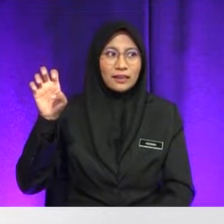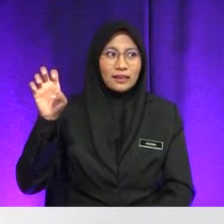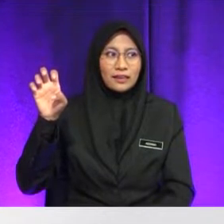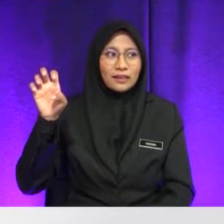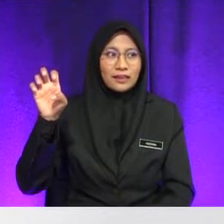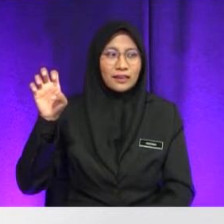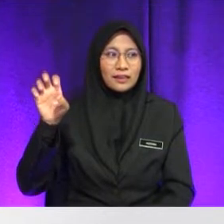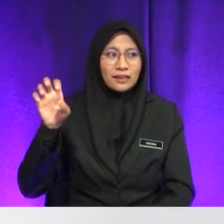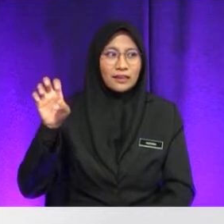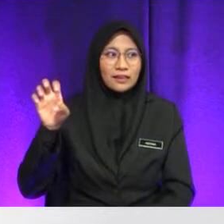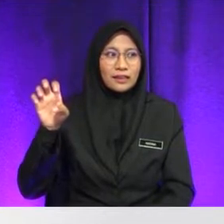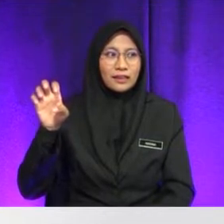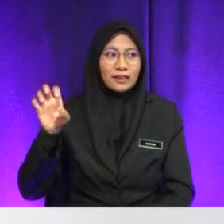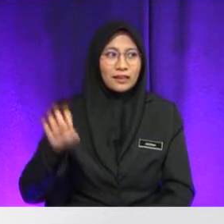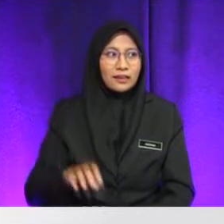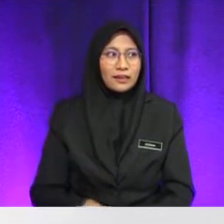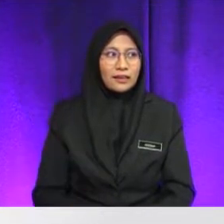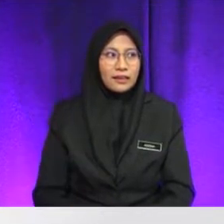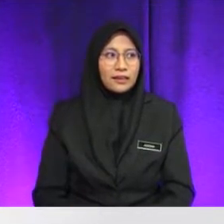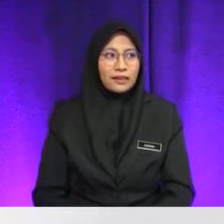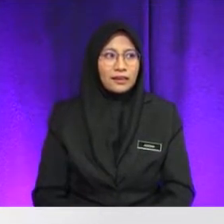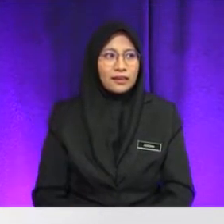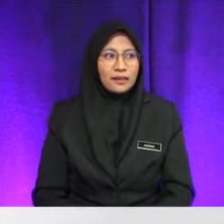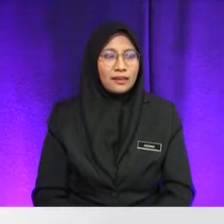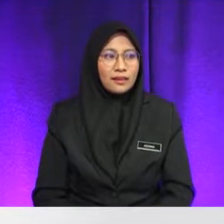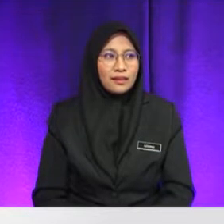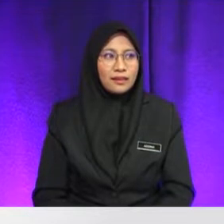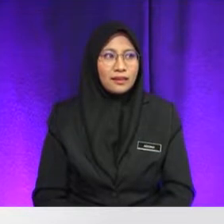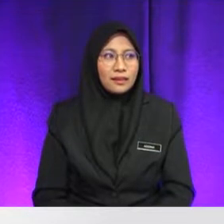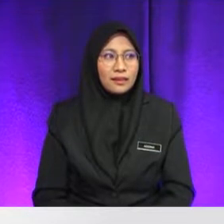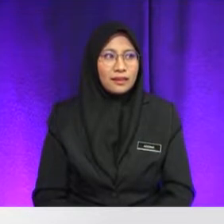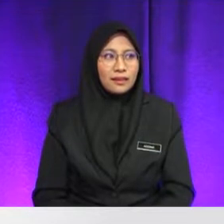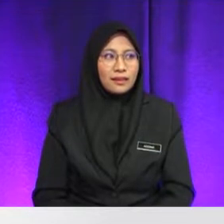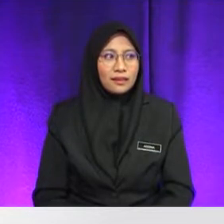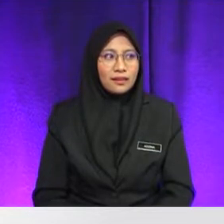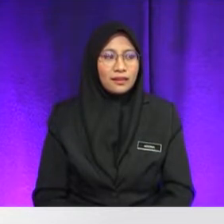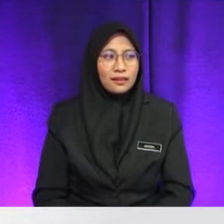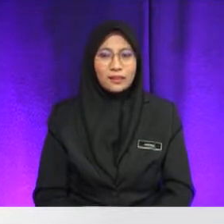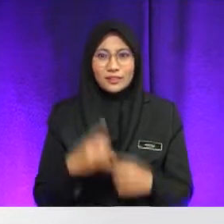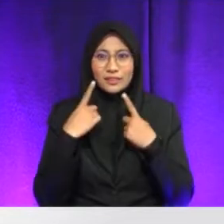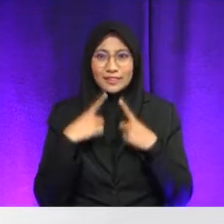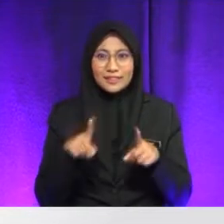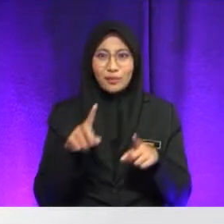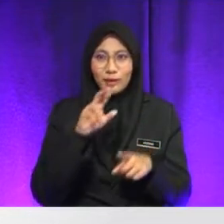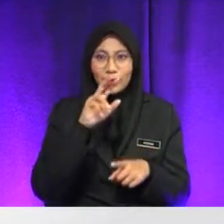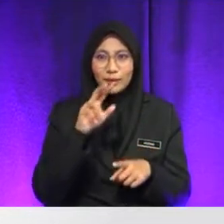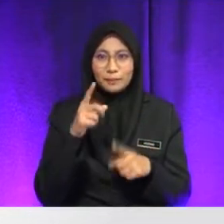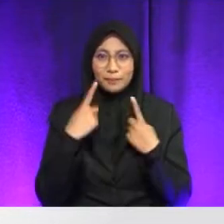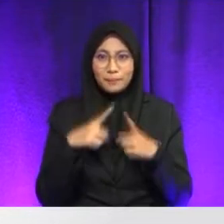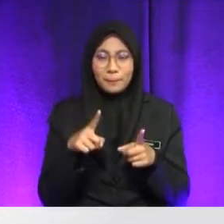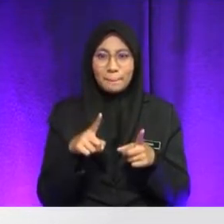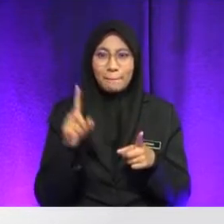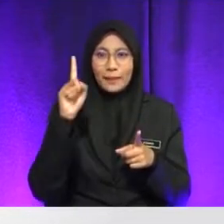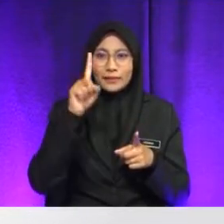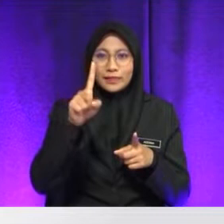akhirnya ah oleh cantik nyelep oke jawaban azim Ya elah